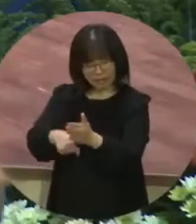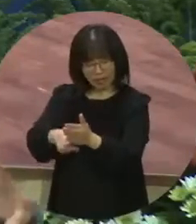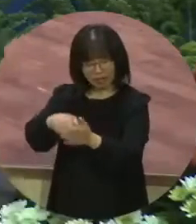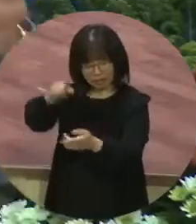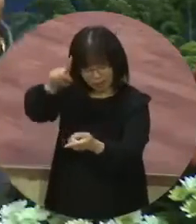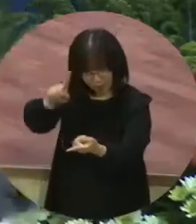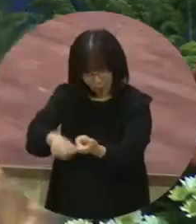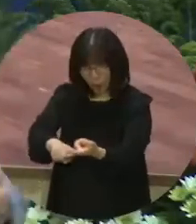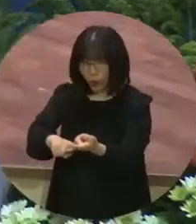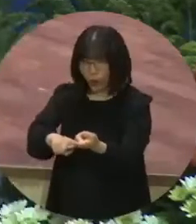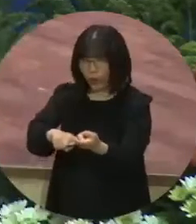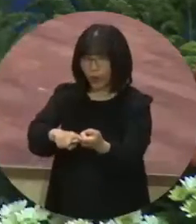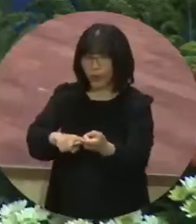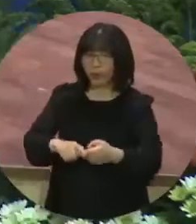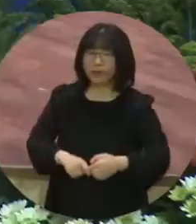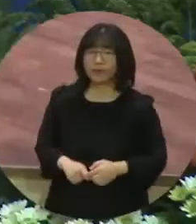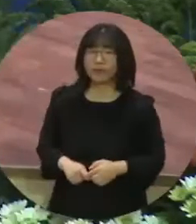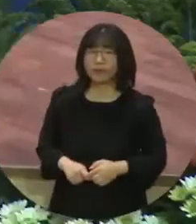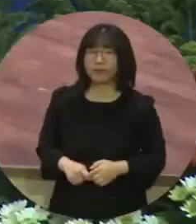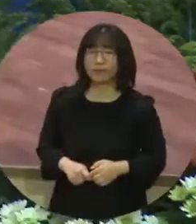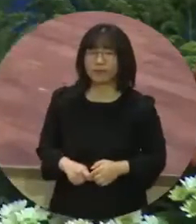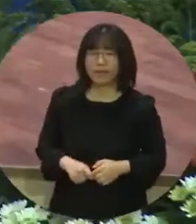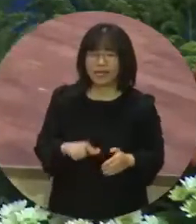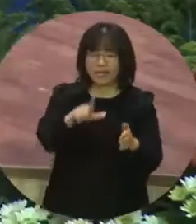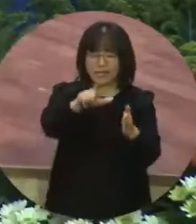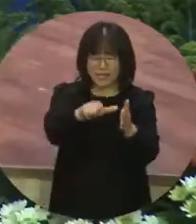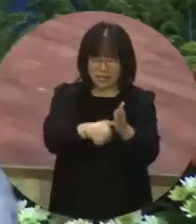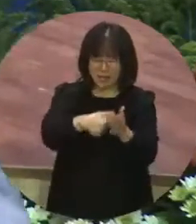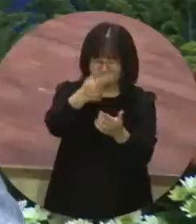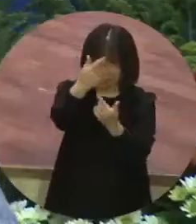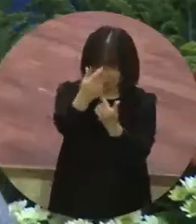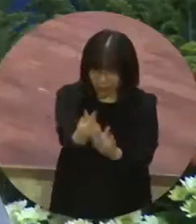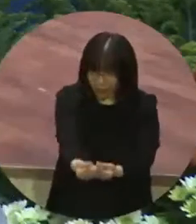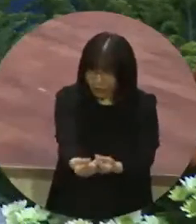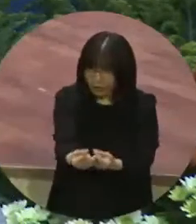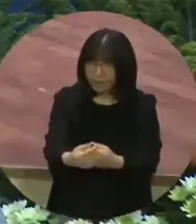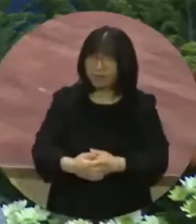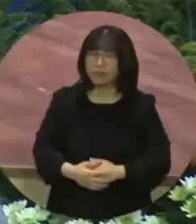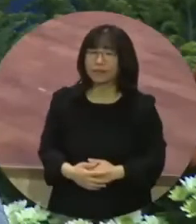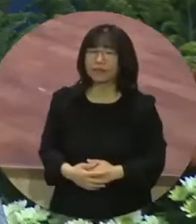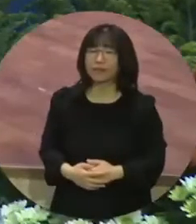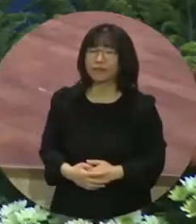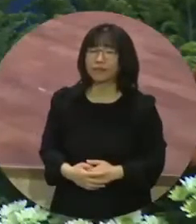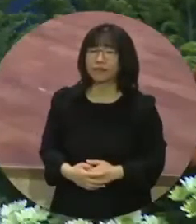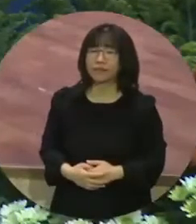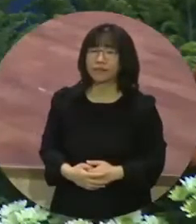하나님 말씀하신 대로, 하나님 말씀하신 시기가 돼요.